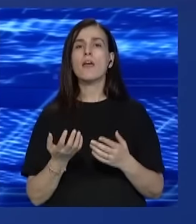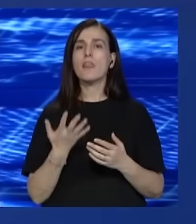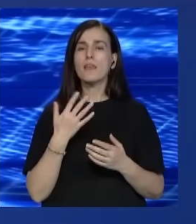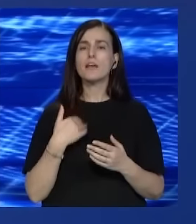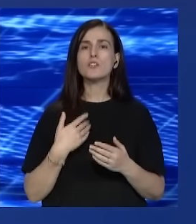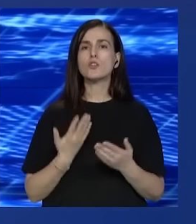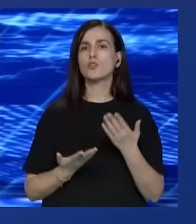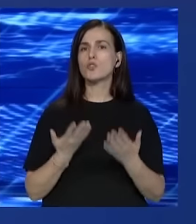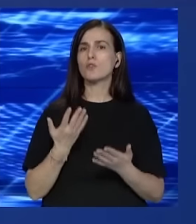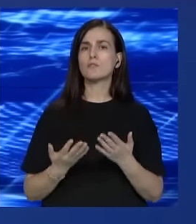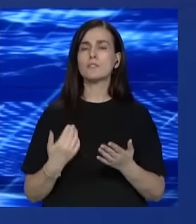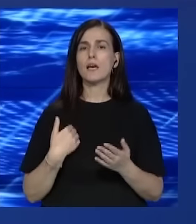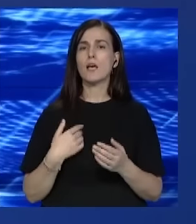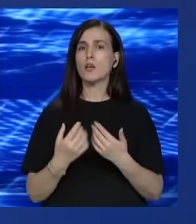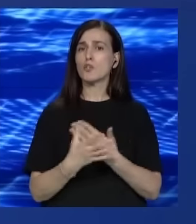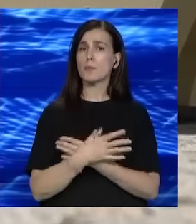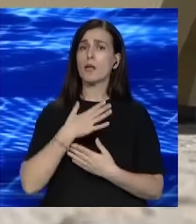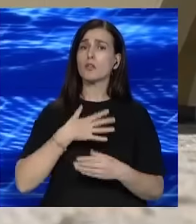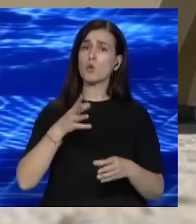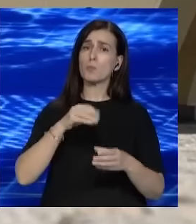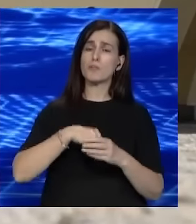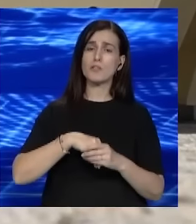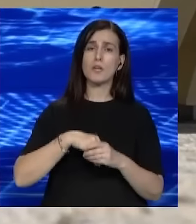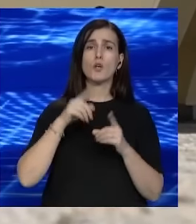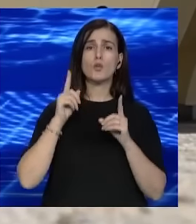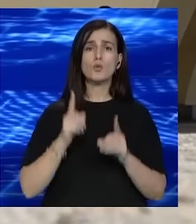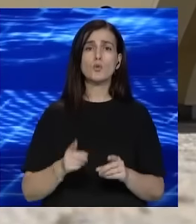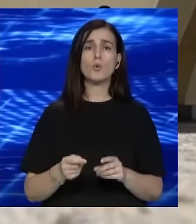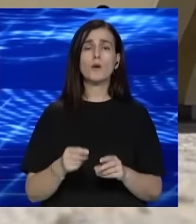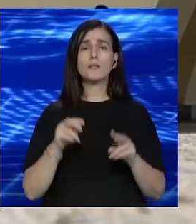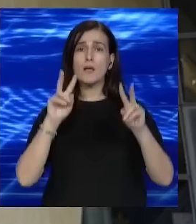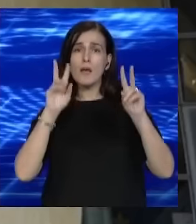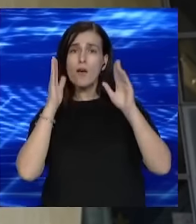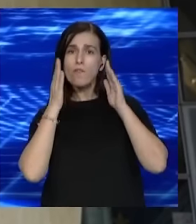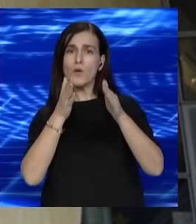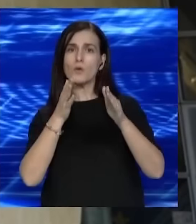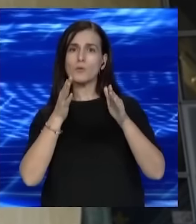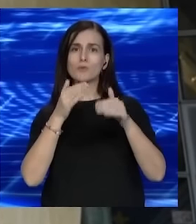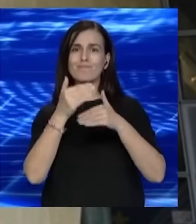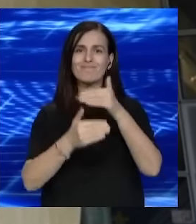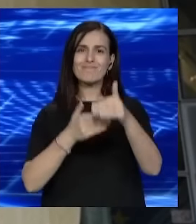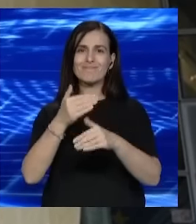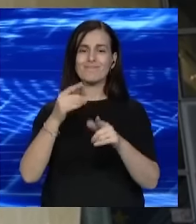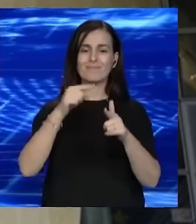është i arritshëm me kusht që reformat kyçe të ndiqen me fokus të ri.